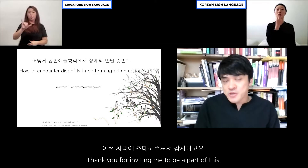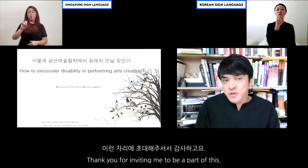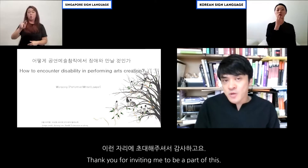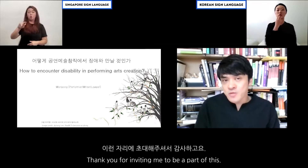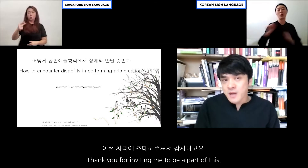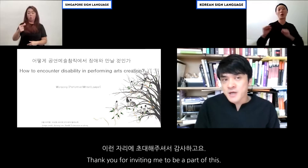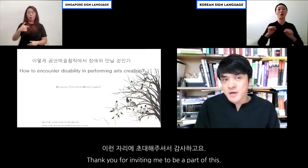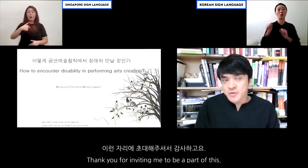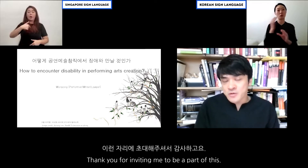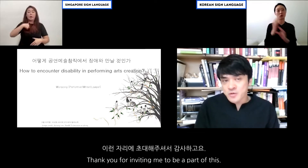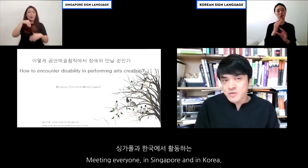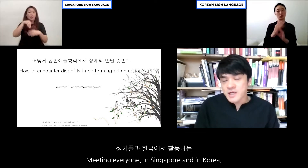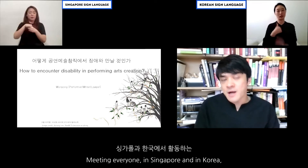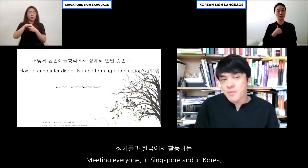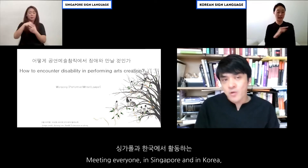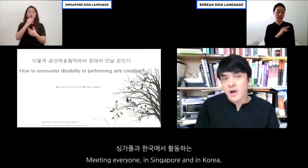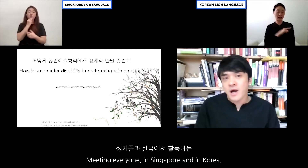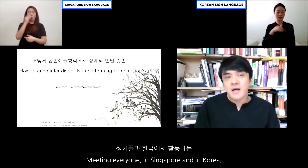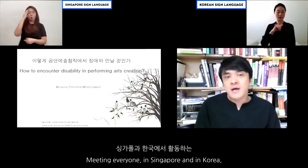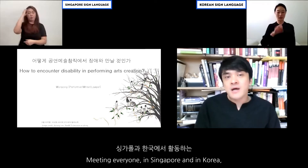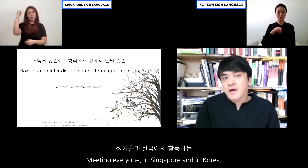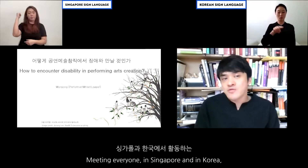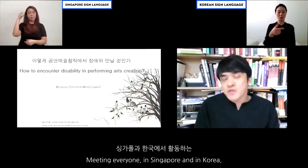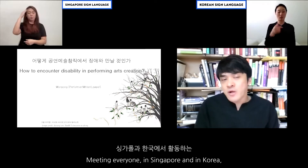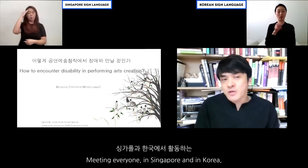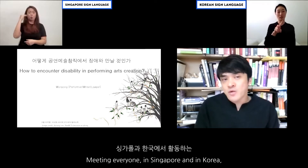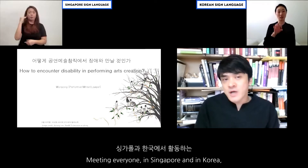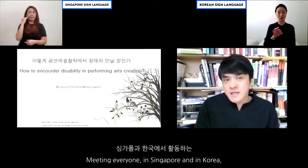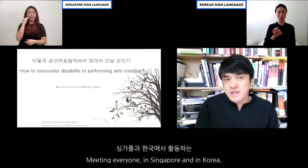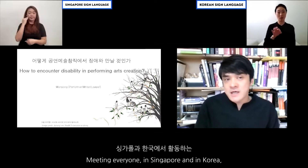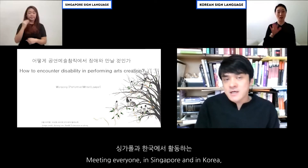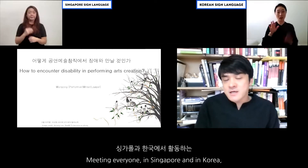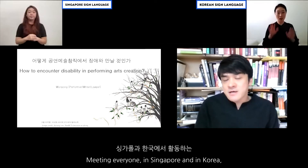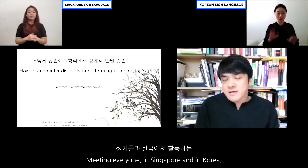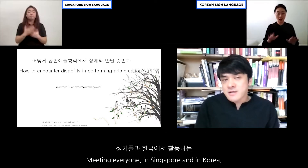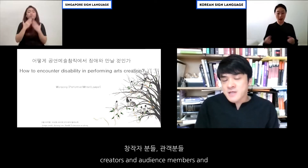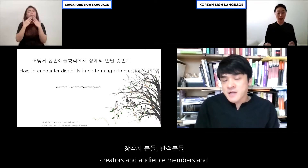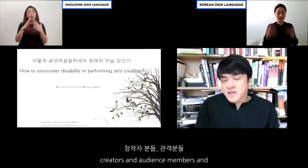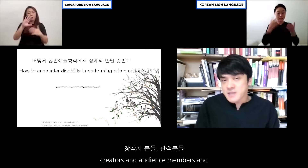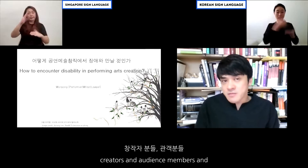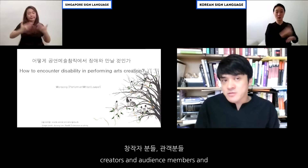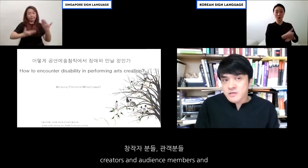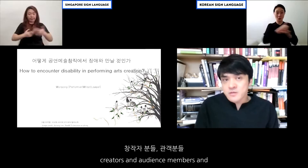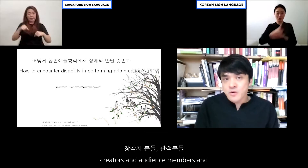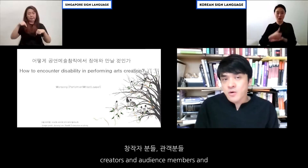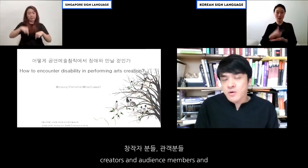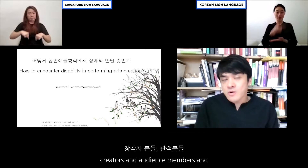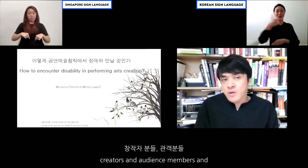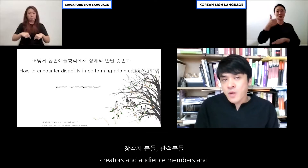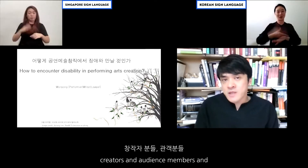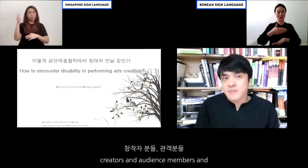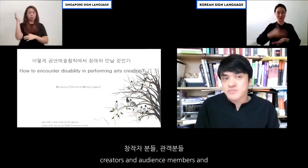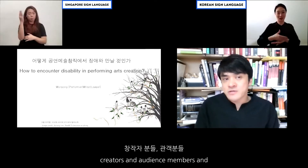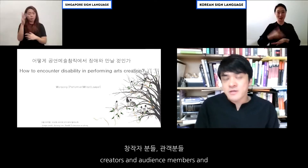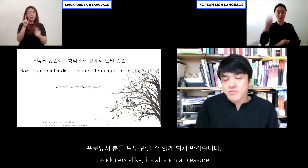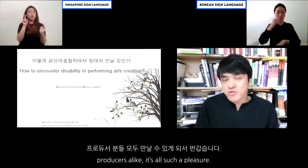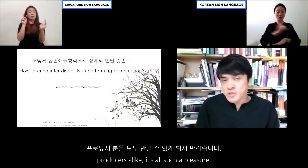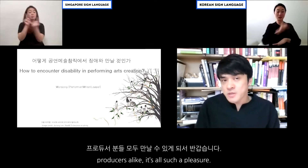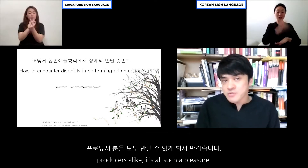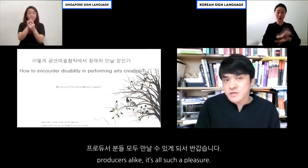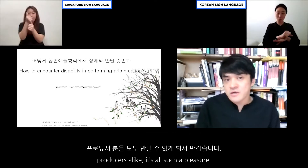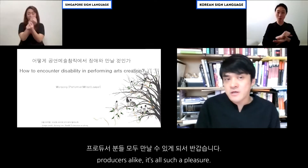초대해 주셔서 너무 감사하고요. 또 싱가포르와 한국에서 활동하는 창작자분들, 또